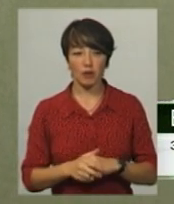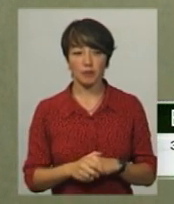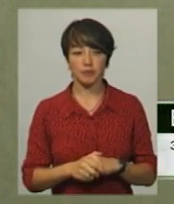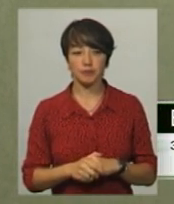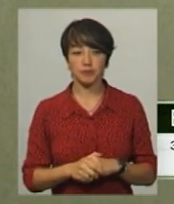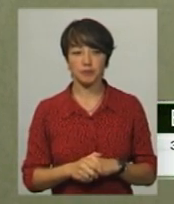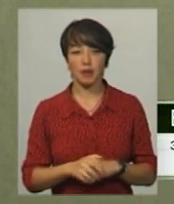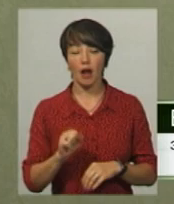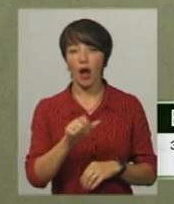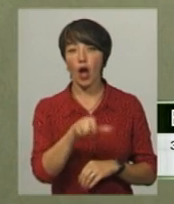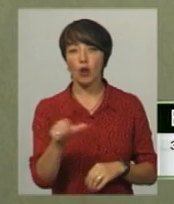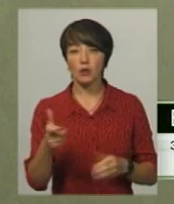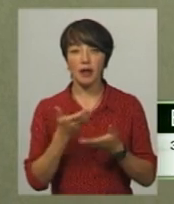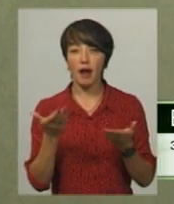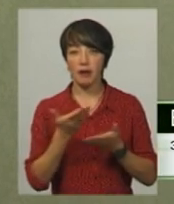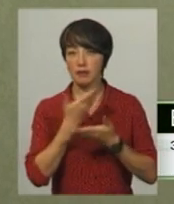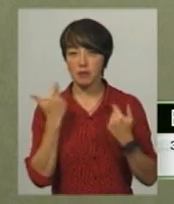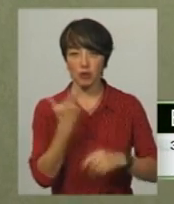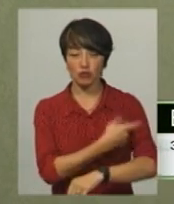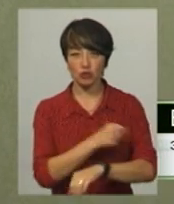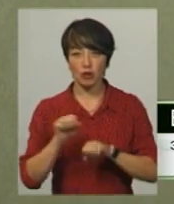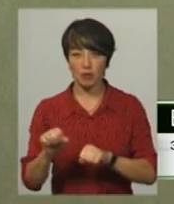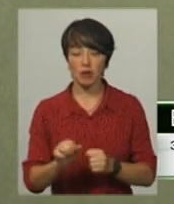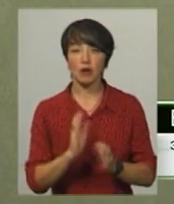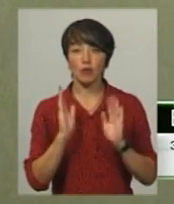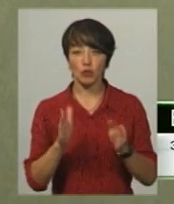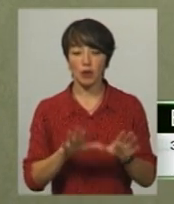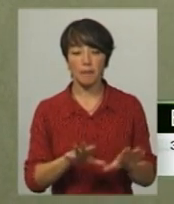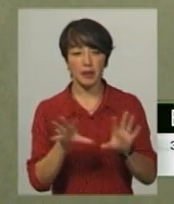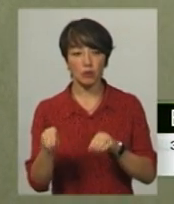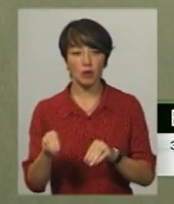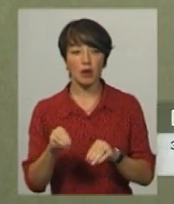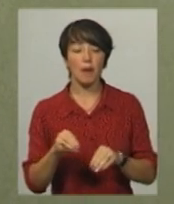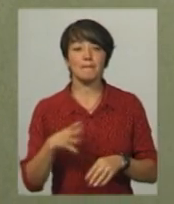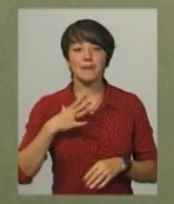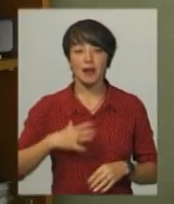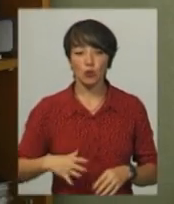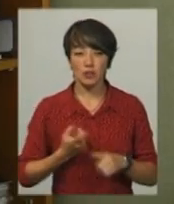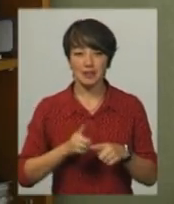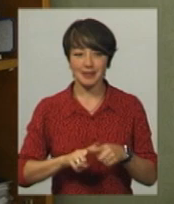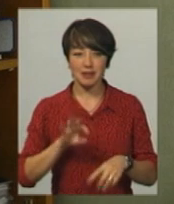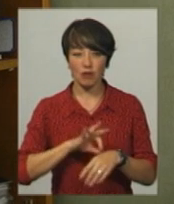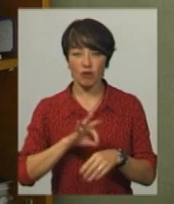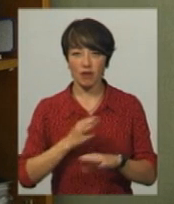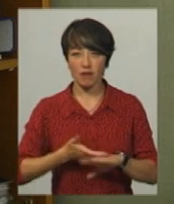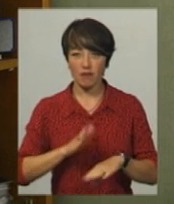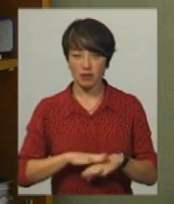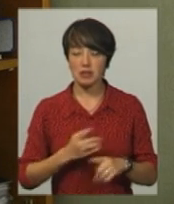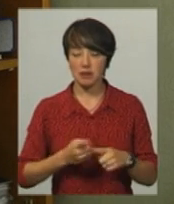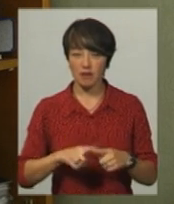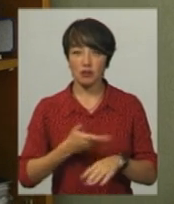А люди, які не щеплені, вони будуть переносити це захворювання важко. Ця хвороба